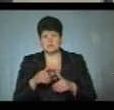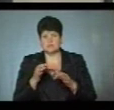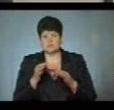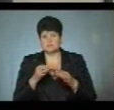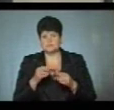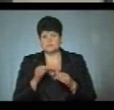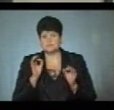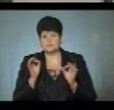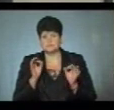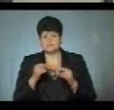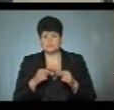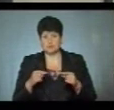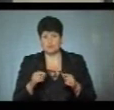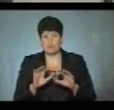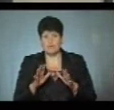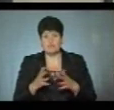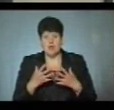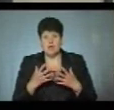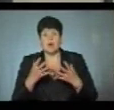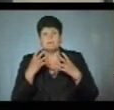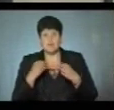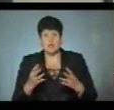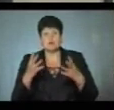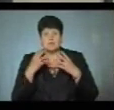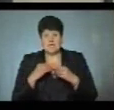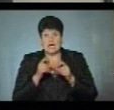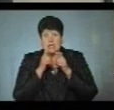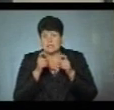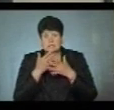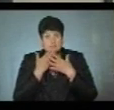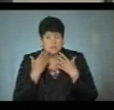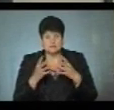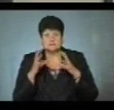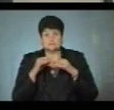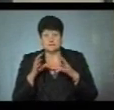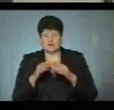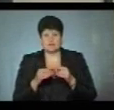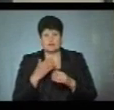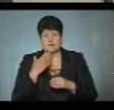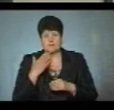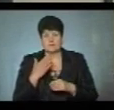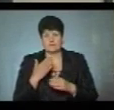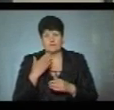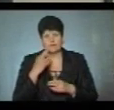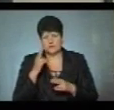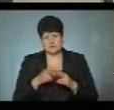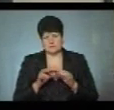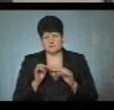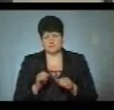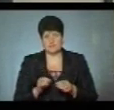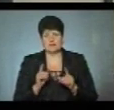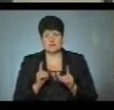звуків, бо в кожен момент вона хапає повітря, і вона не може крикнути. Вона вже останнє може. І тому лише